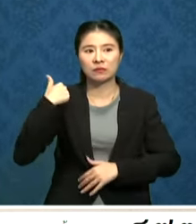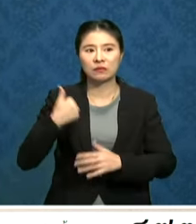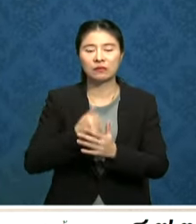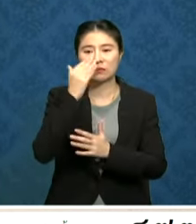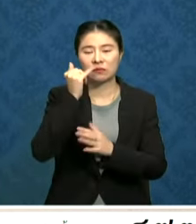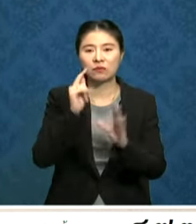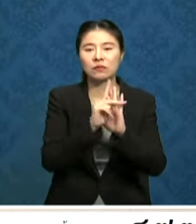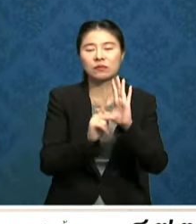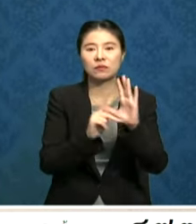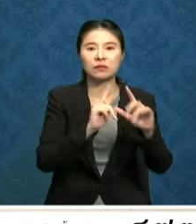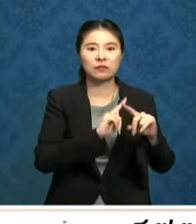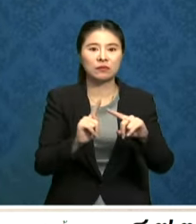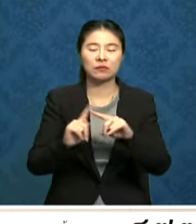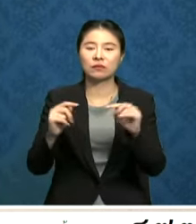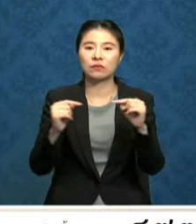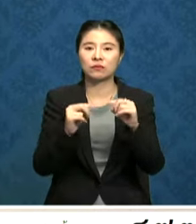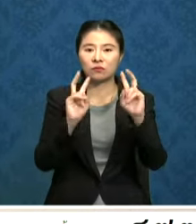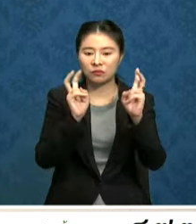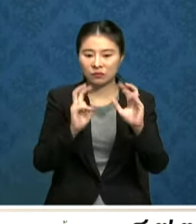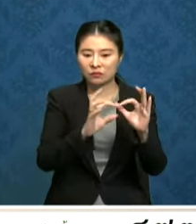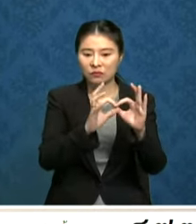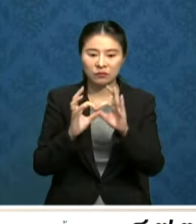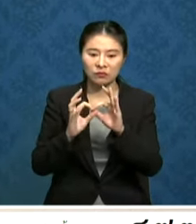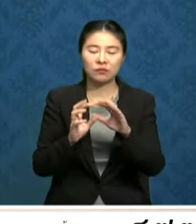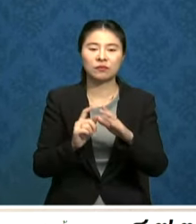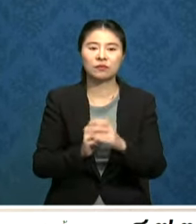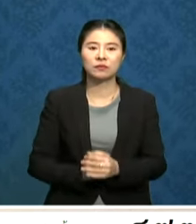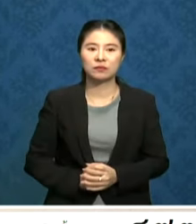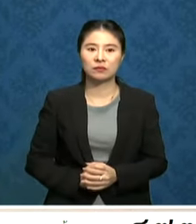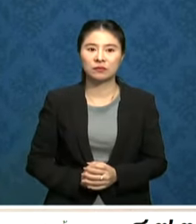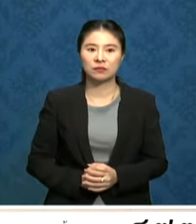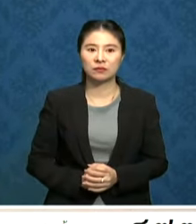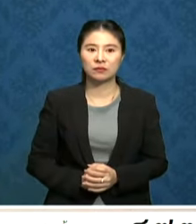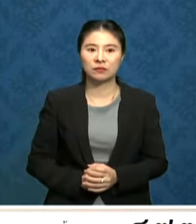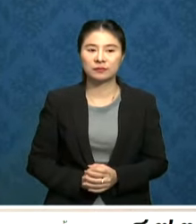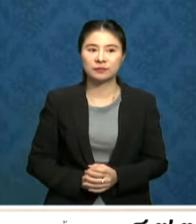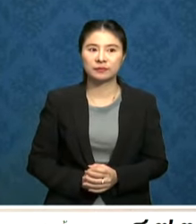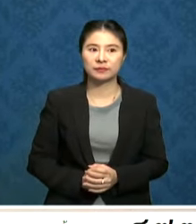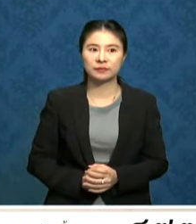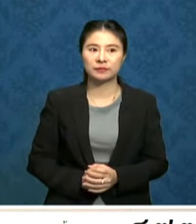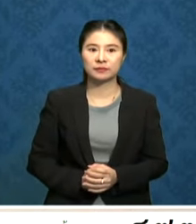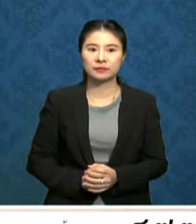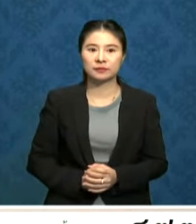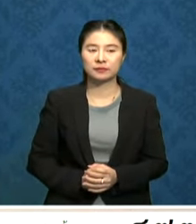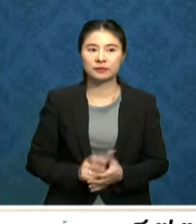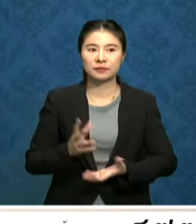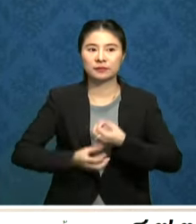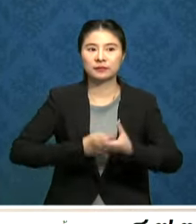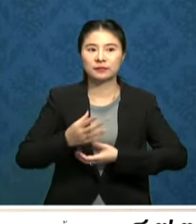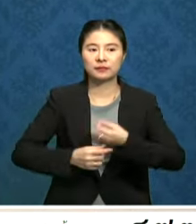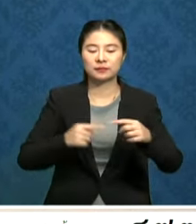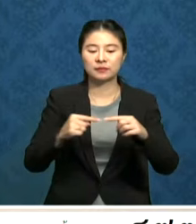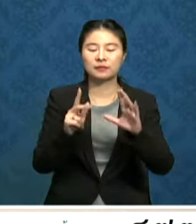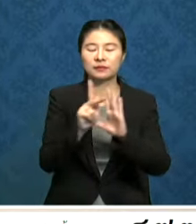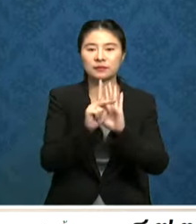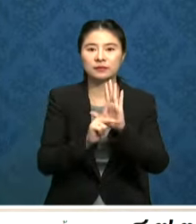ายมาตรานั้นมันก็เป็นประเด็นเดียวกันที่มันสัมพันธ์กันในหลายข้อความนะครับในรอบแรกนี้ครับท่านประธานอยากจะขออนุญาตอภิปรายเกี่ยวกับมาตรา